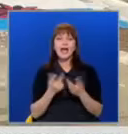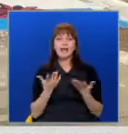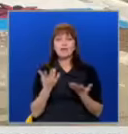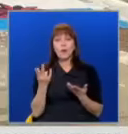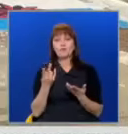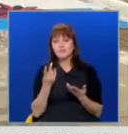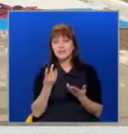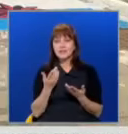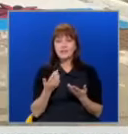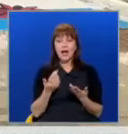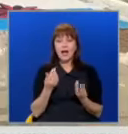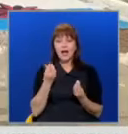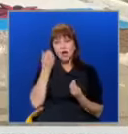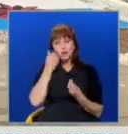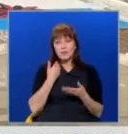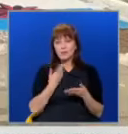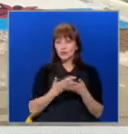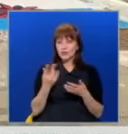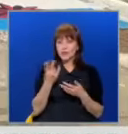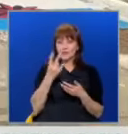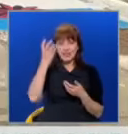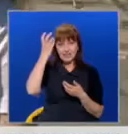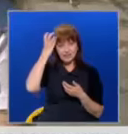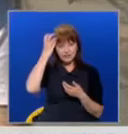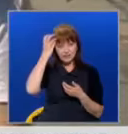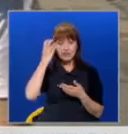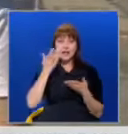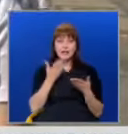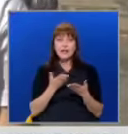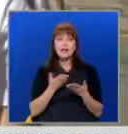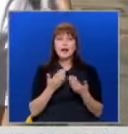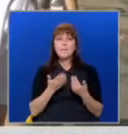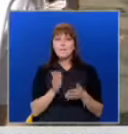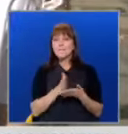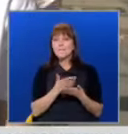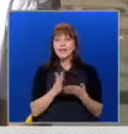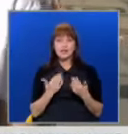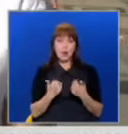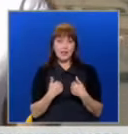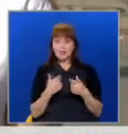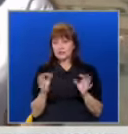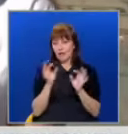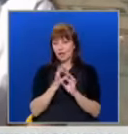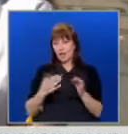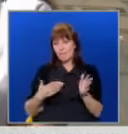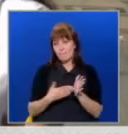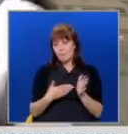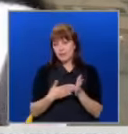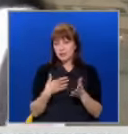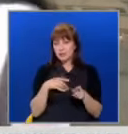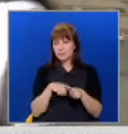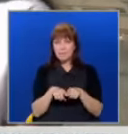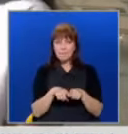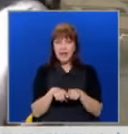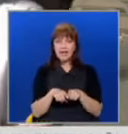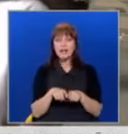Аз нарисувах българското знаме. Да символизира, че между нас няма никакви пречки да има приятелства.